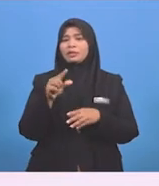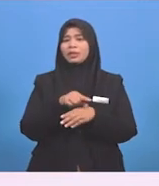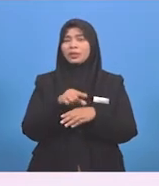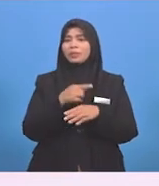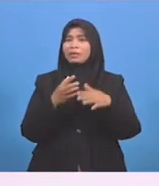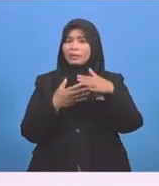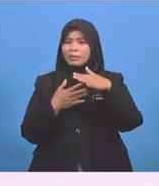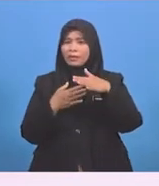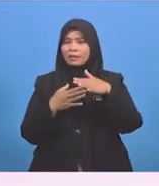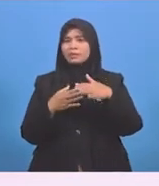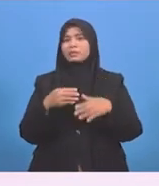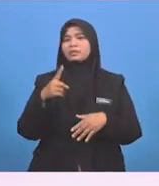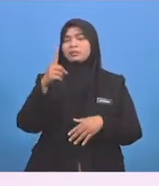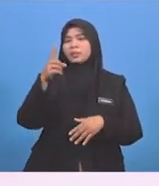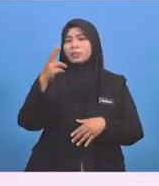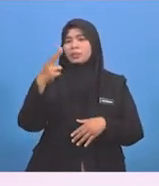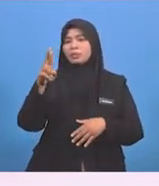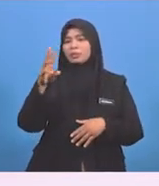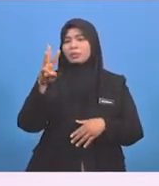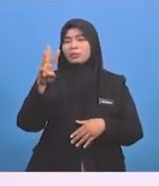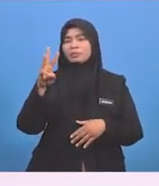1000 watt.